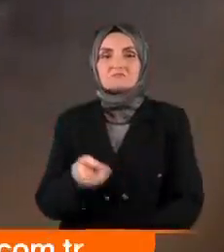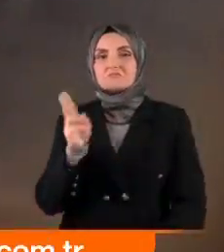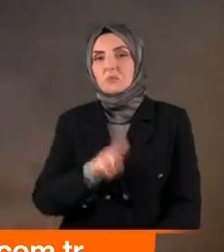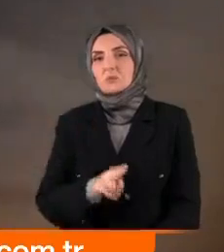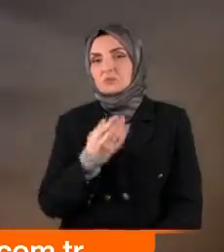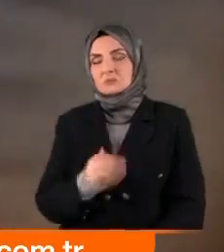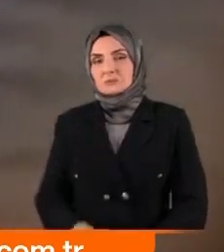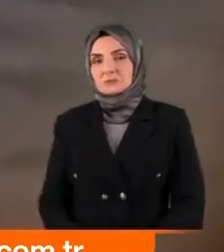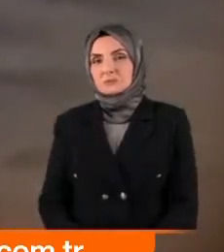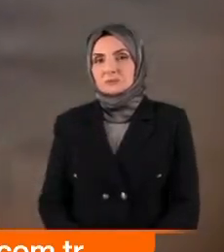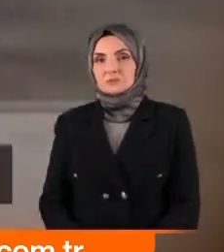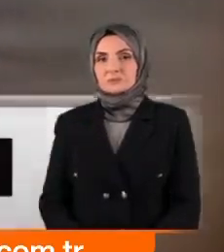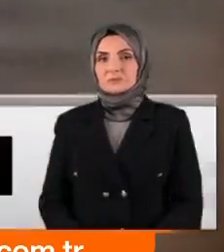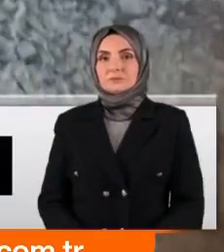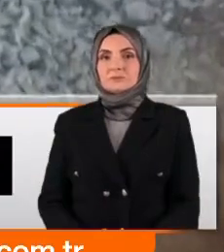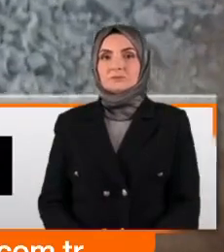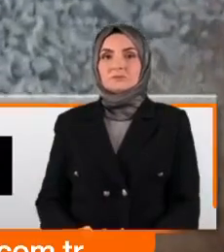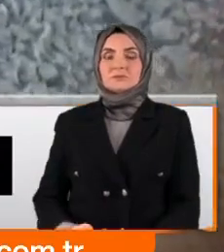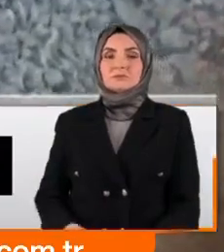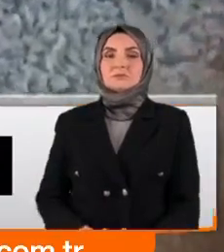Ev gitti.